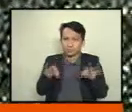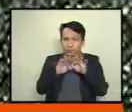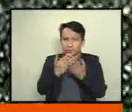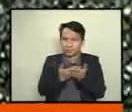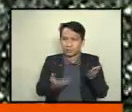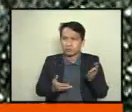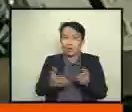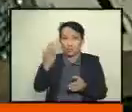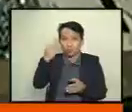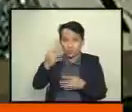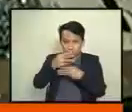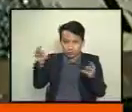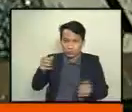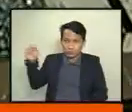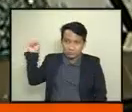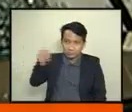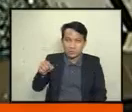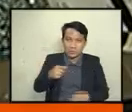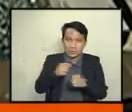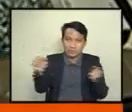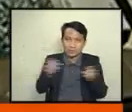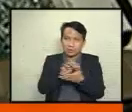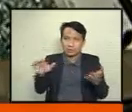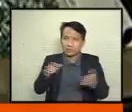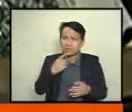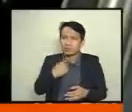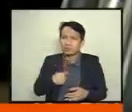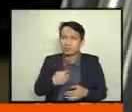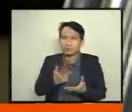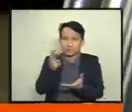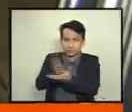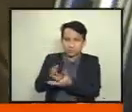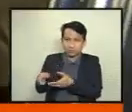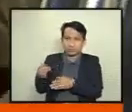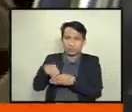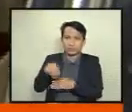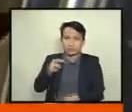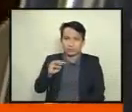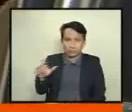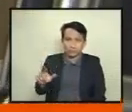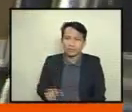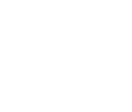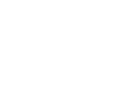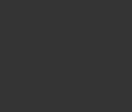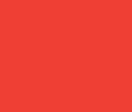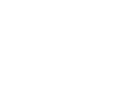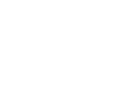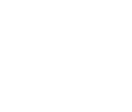matapos basagin ang salamin ng kanyang sasakyang nakapark sa mall.